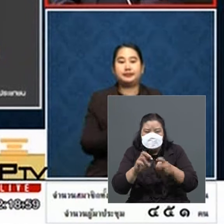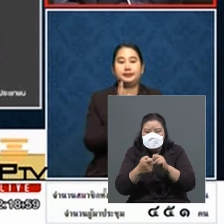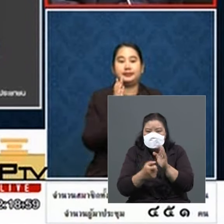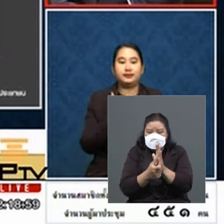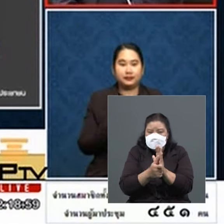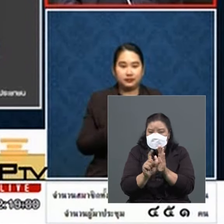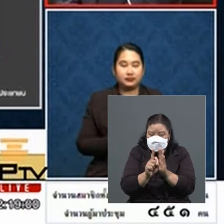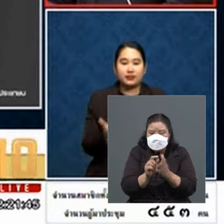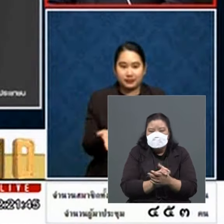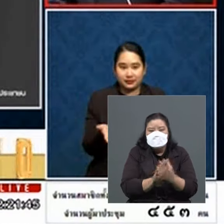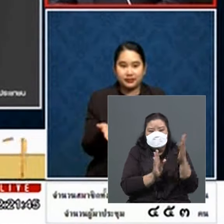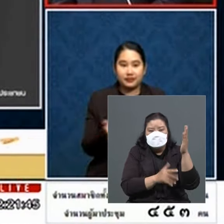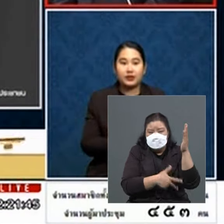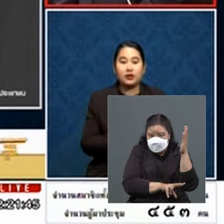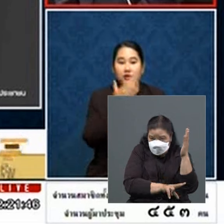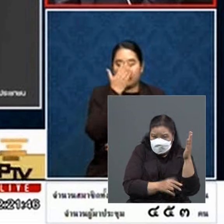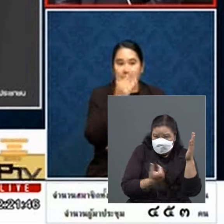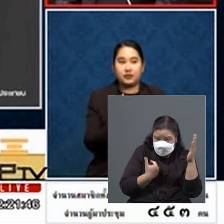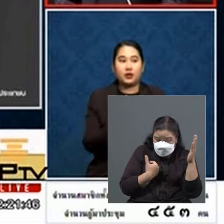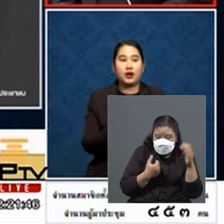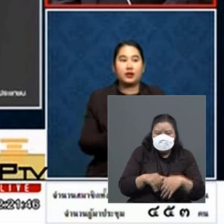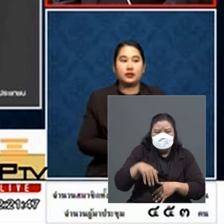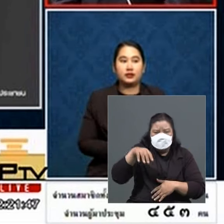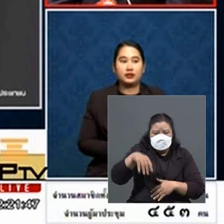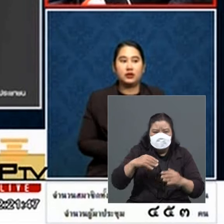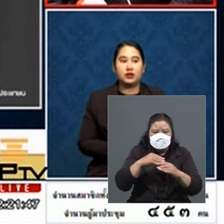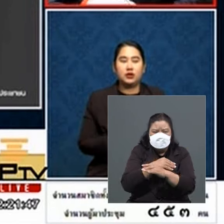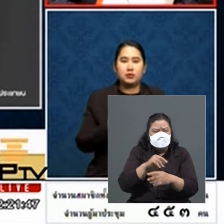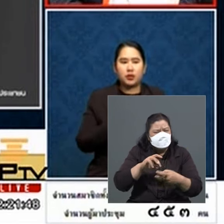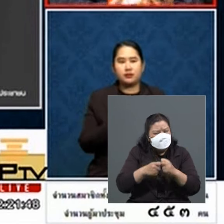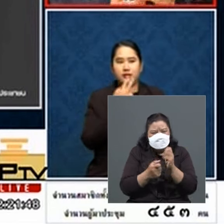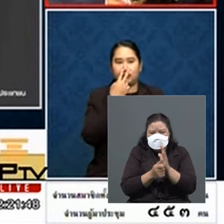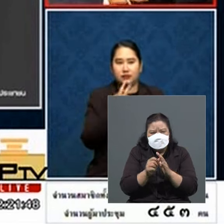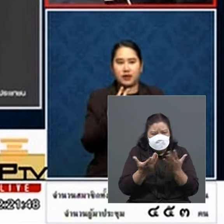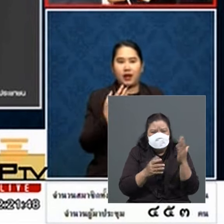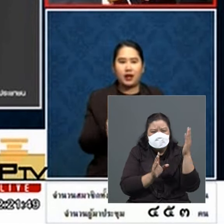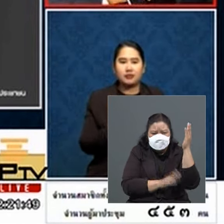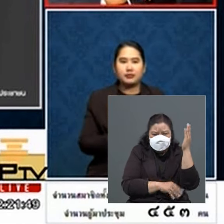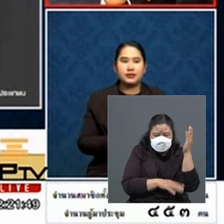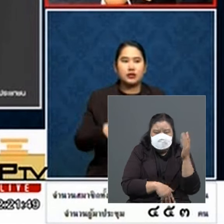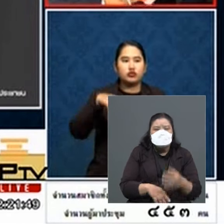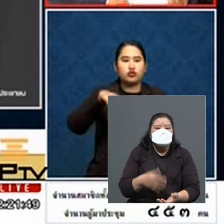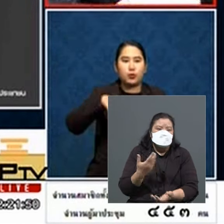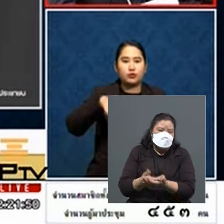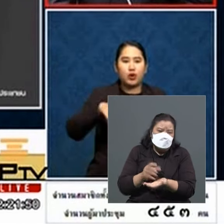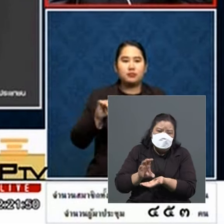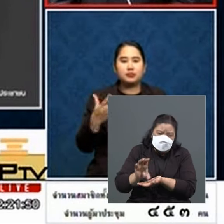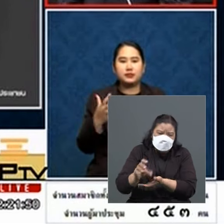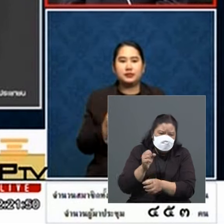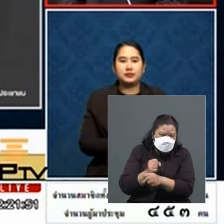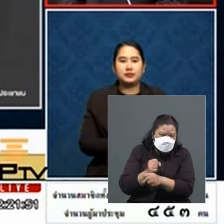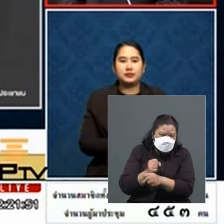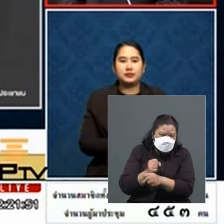ดภูเก็ตซึ่งทางกรมทางหลวงไม่มีการรับมือกับปัญหาดังกล่าวไม่ตั้งงบซ่อมแซมบำรุงเครื่องสูบน้ำแต่กลับตั้งงบ